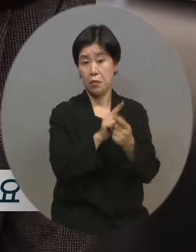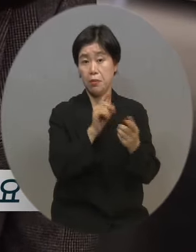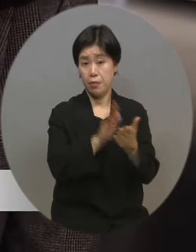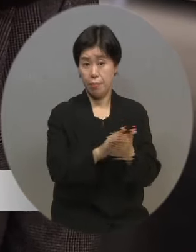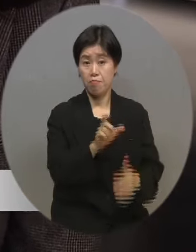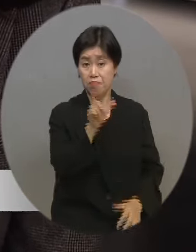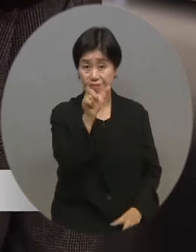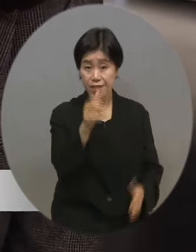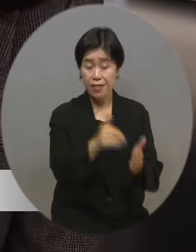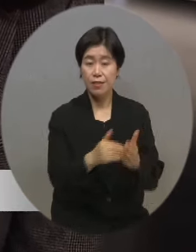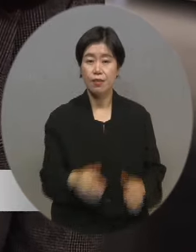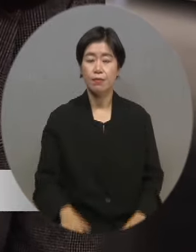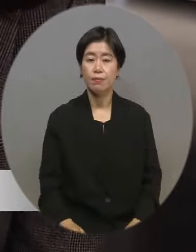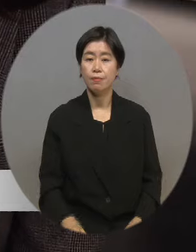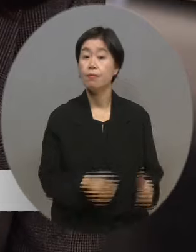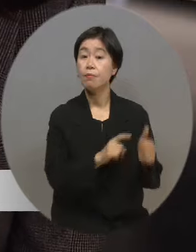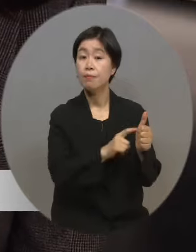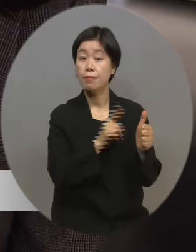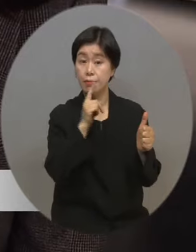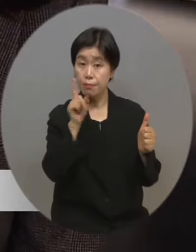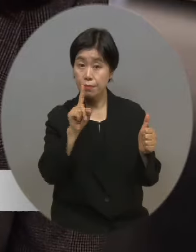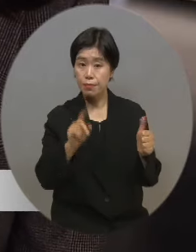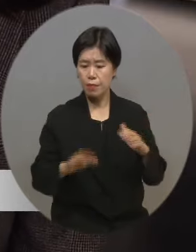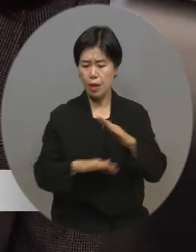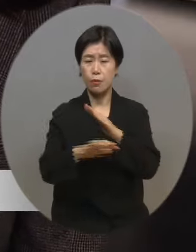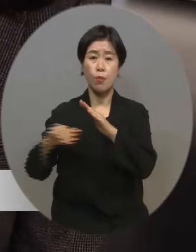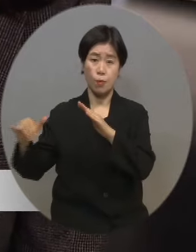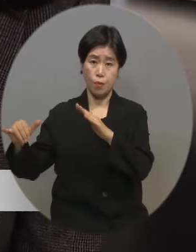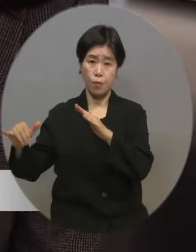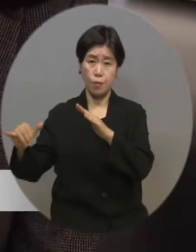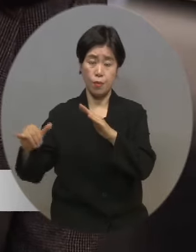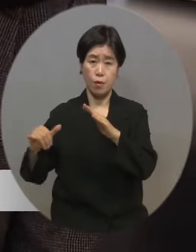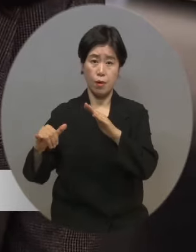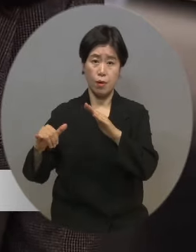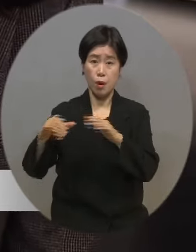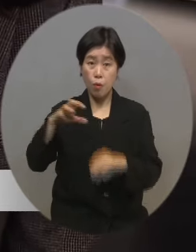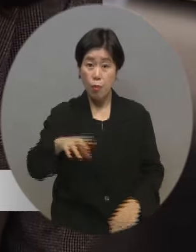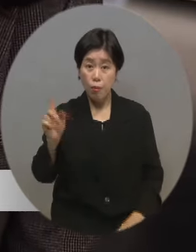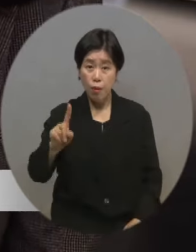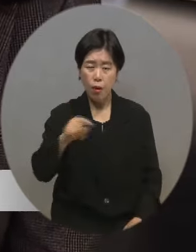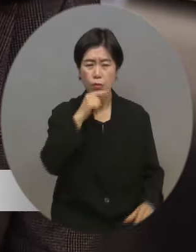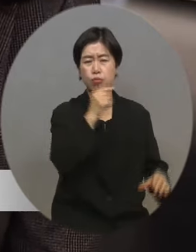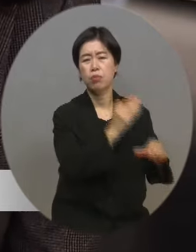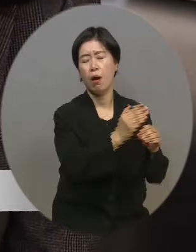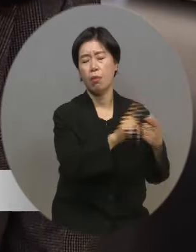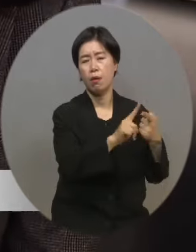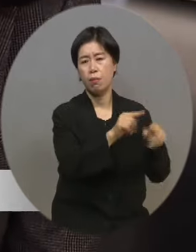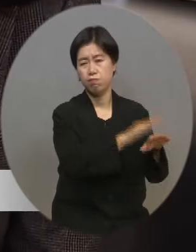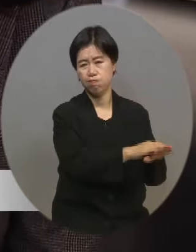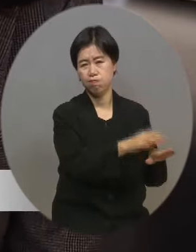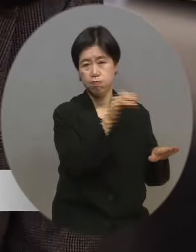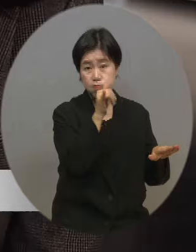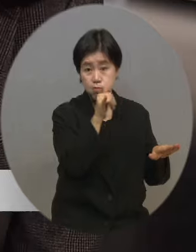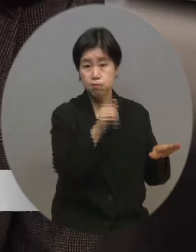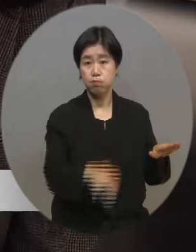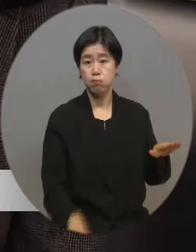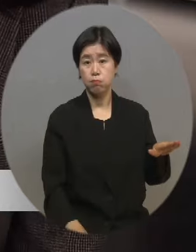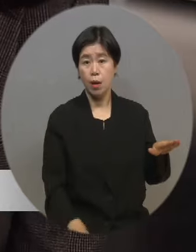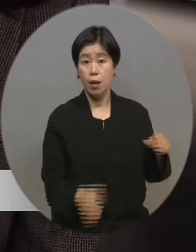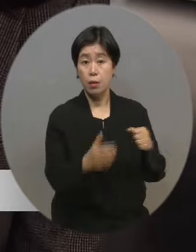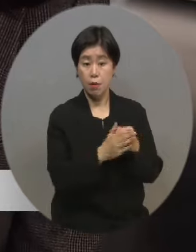이름이세요. 그래서 선무 작가님은 가족이 다 이제 남아 계시기 때문에 북한에 그래서 얼굴도